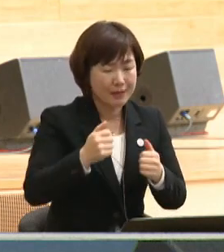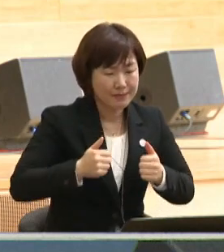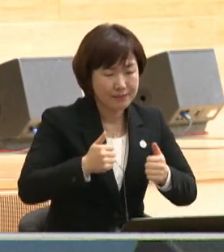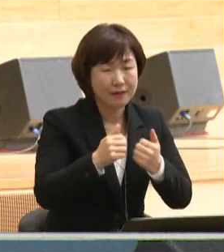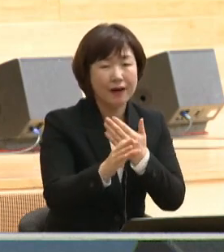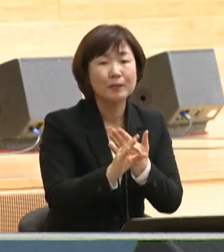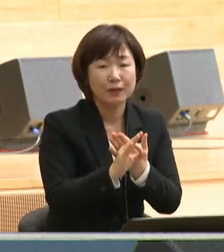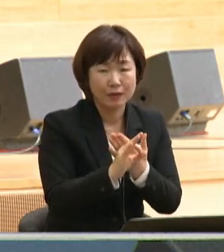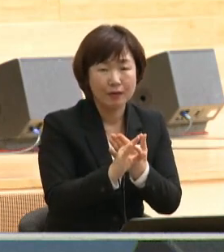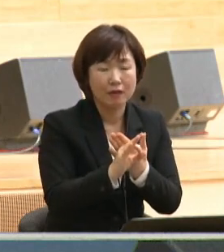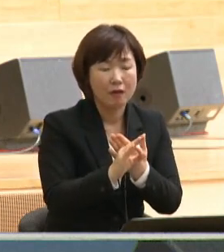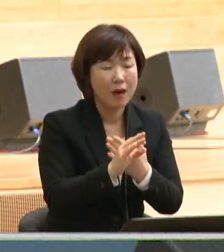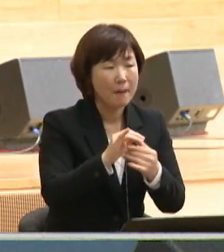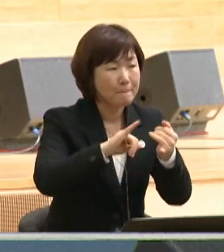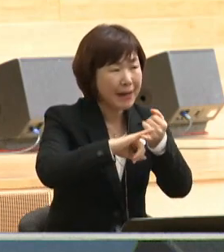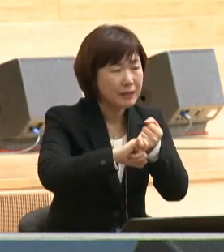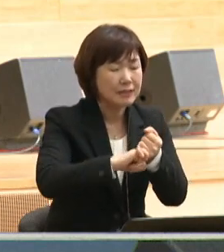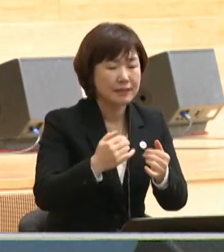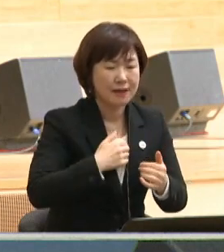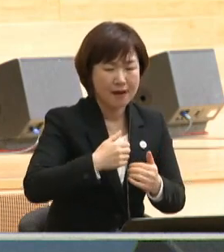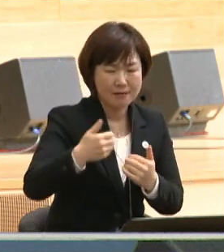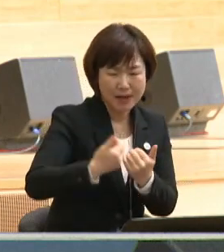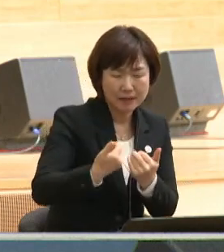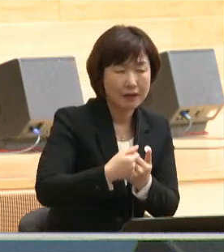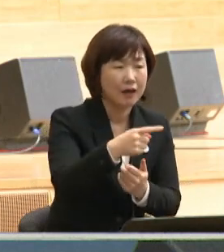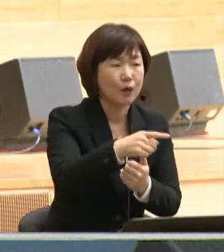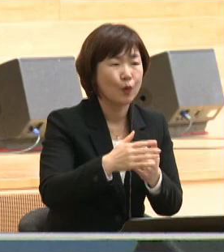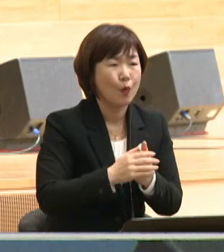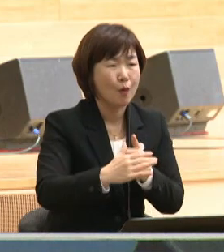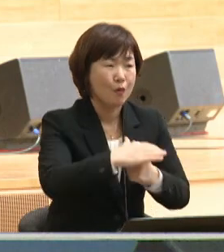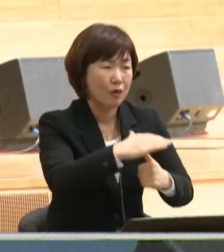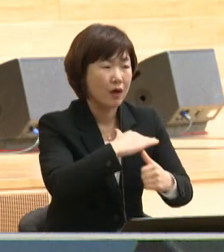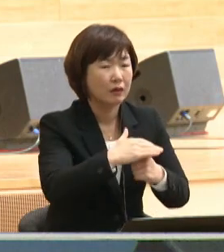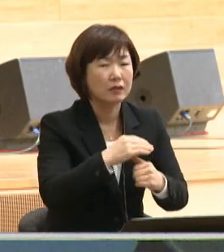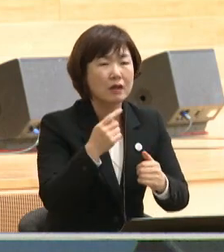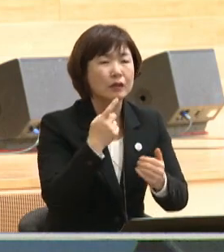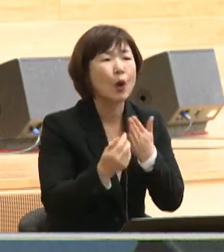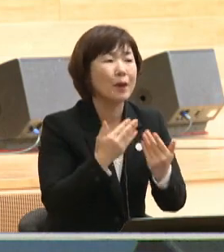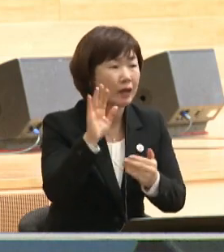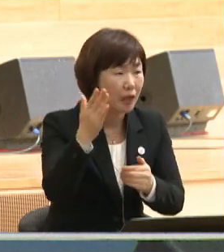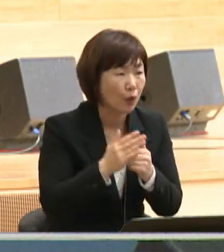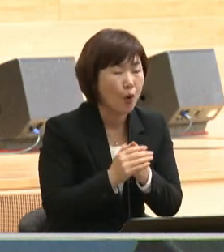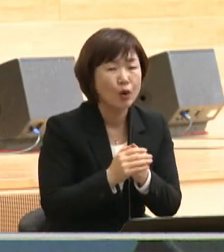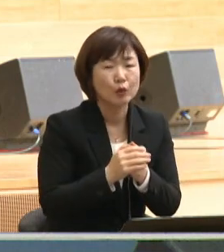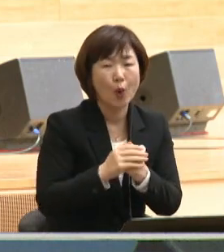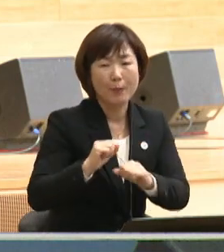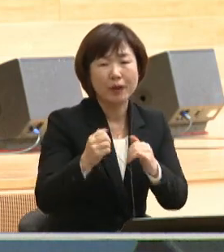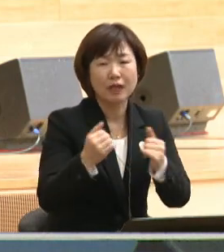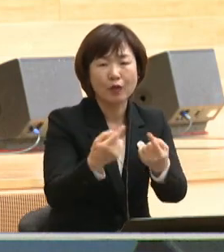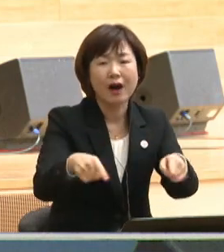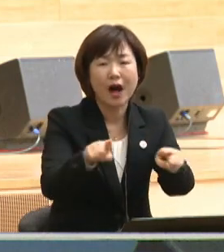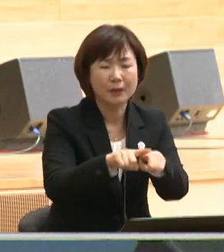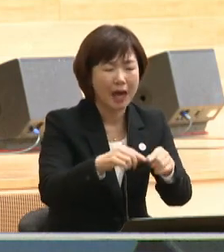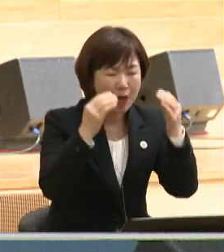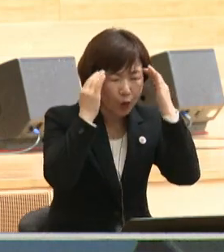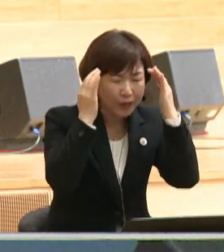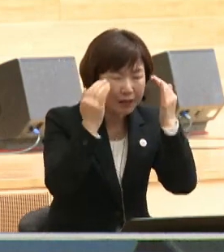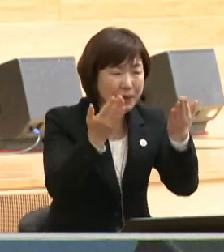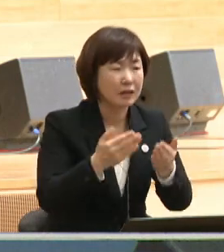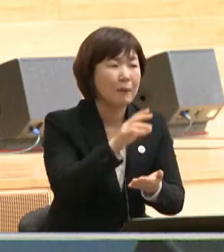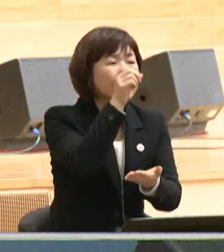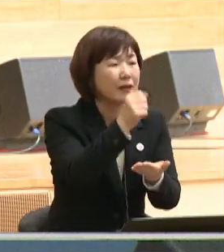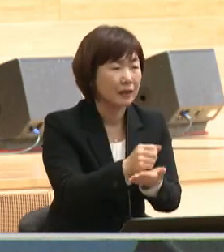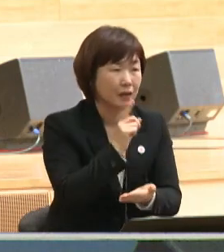반드시 반대와 조롱을 경험하게 될 것이며 전후들과 함께 그 고난을 받아야 한다고